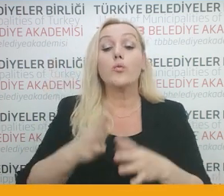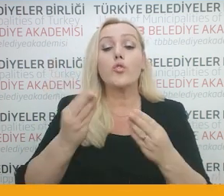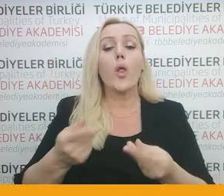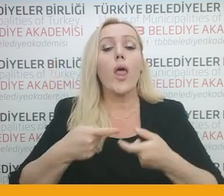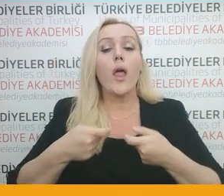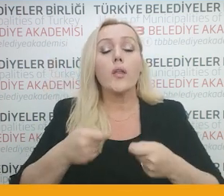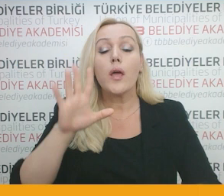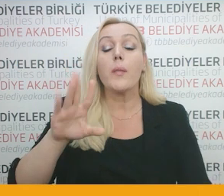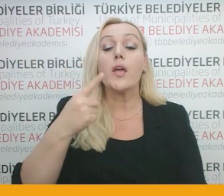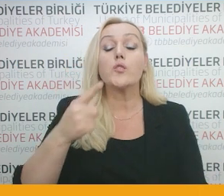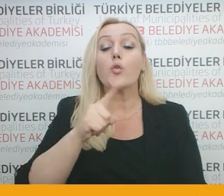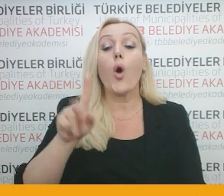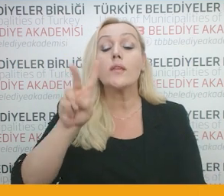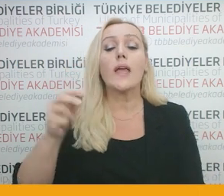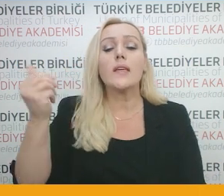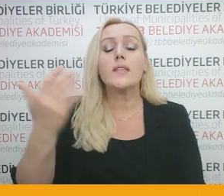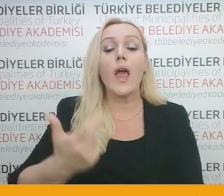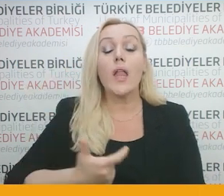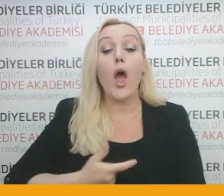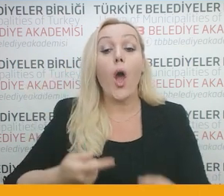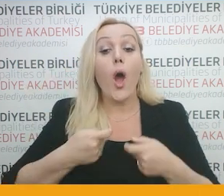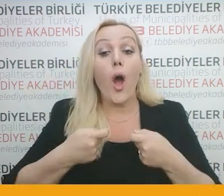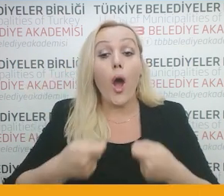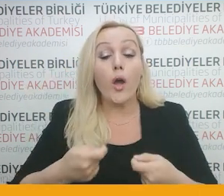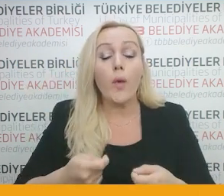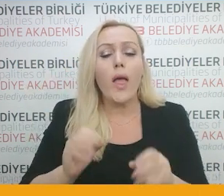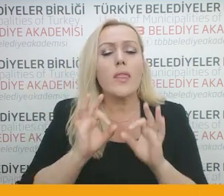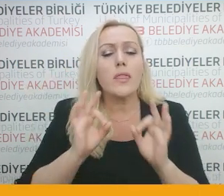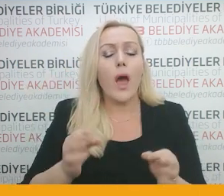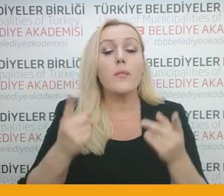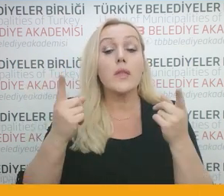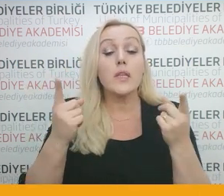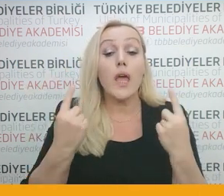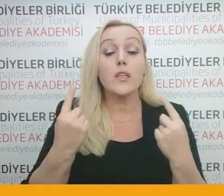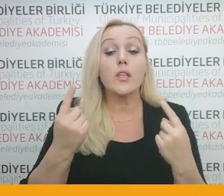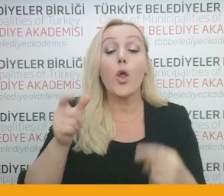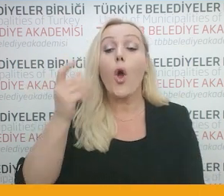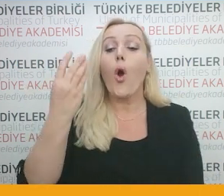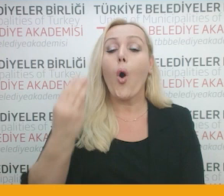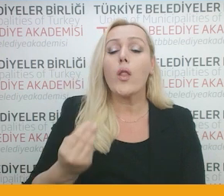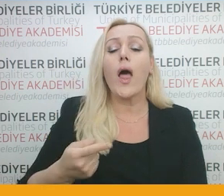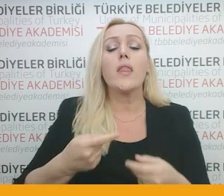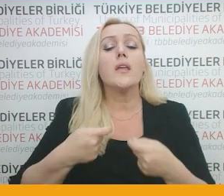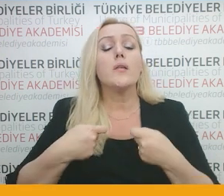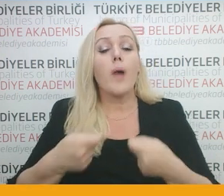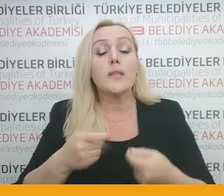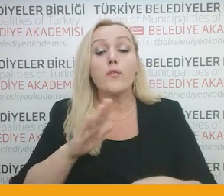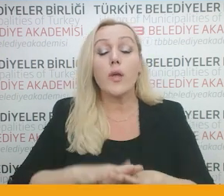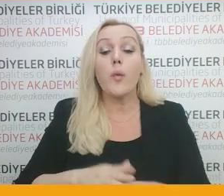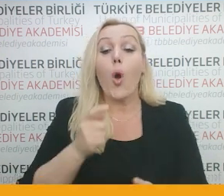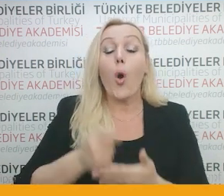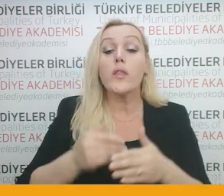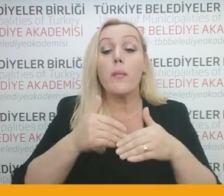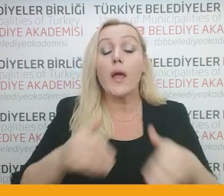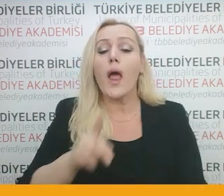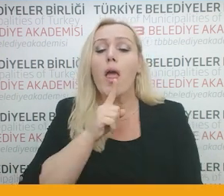konusunda 5018 sayılı kanunda öngörülen harcama sürecinde tek ve tam yetkili olan giderin yapılmasına karar vermekten ödeme aşamasına kadar tüm işlemleri